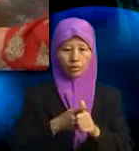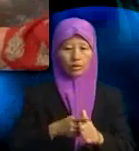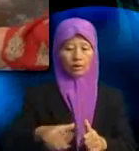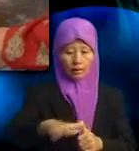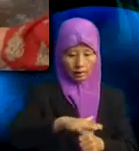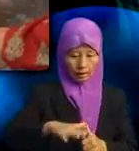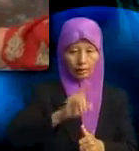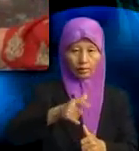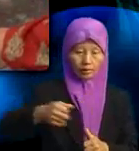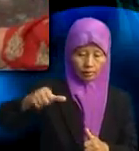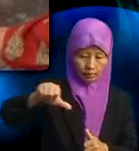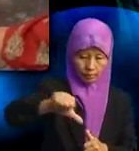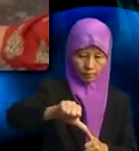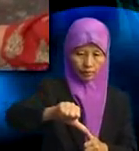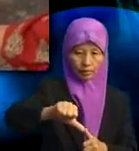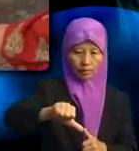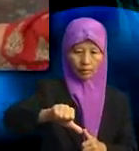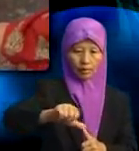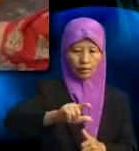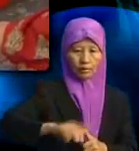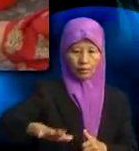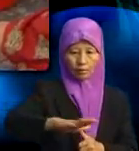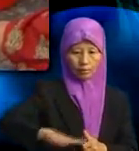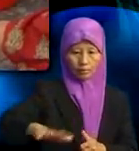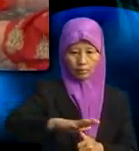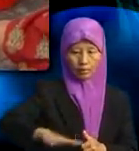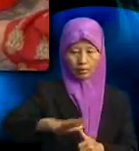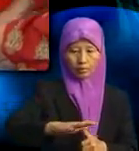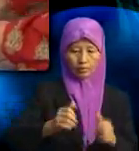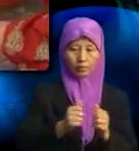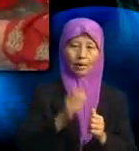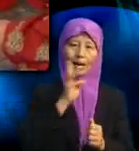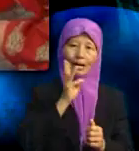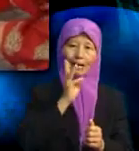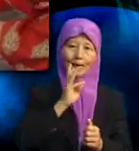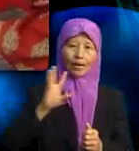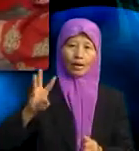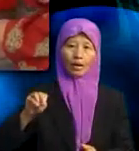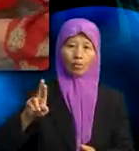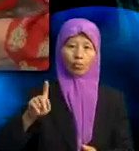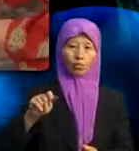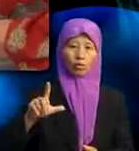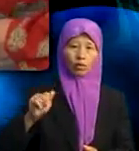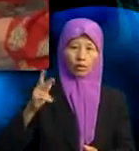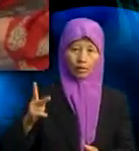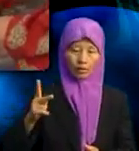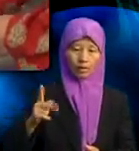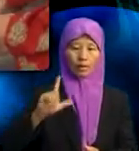tersebut terlebih dahulu. Kemudian, basuh dengan menggunakan air